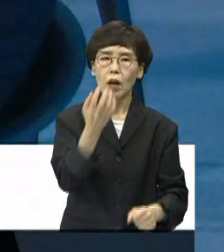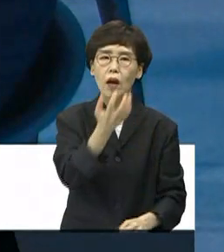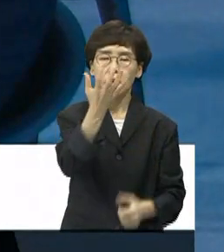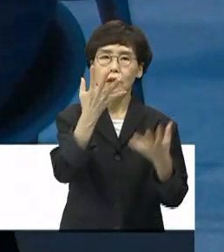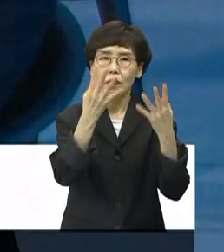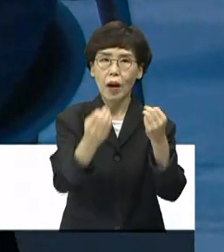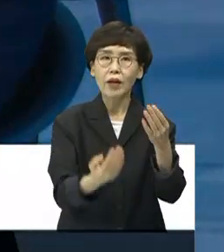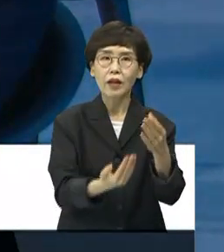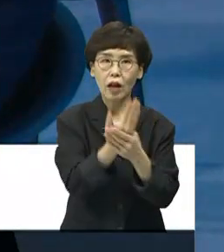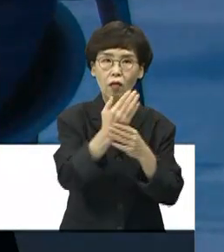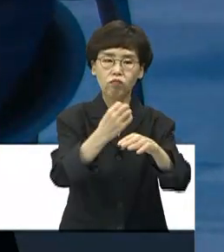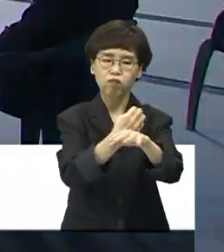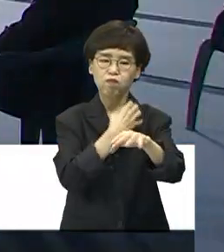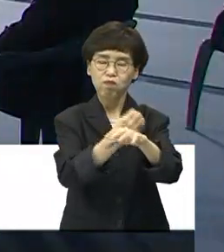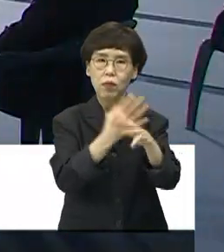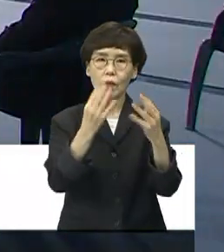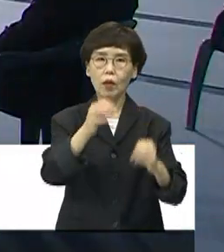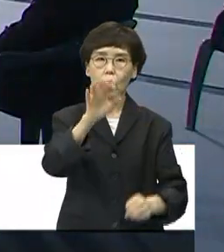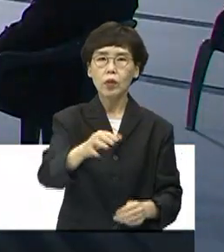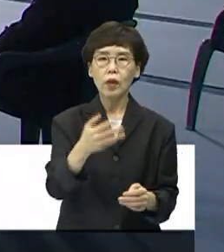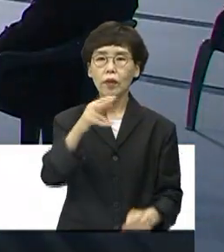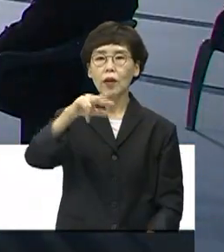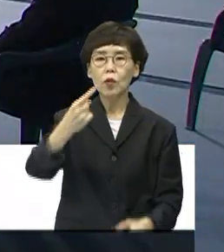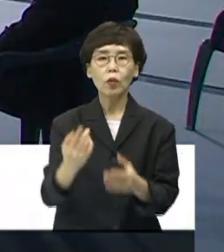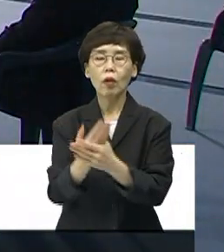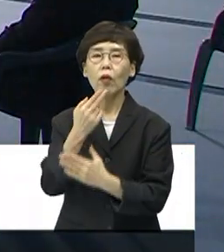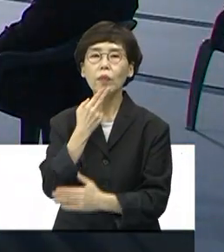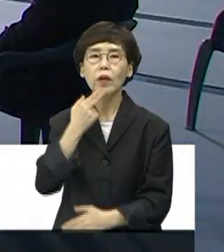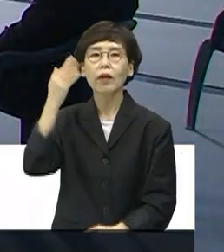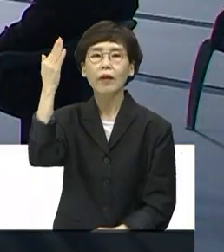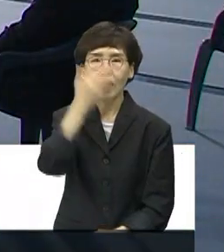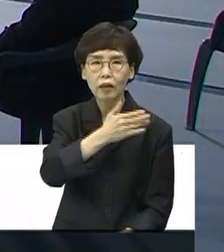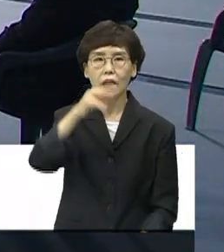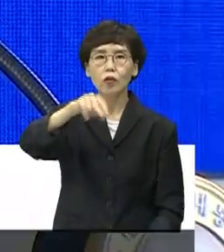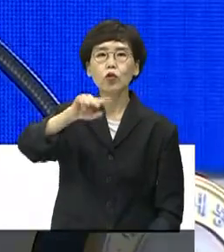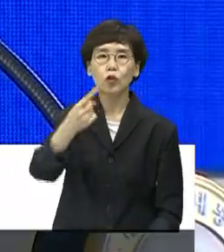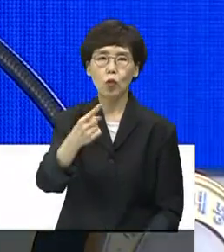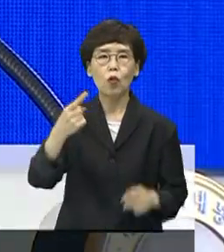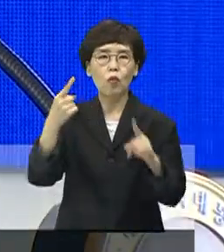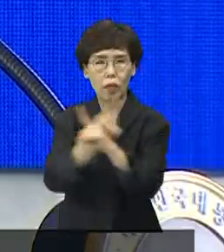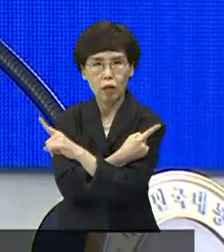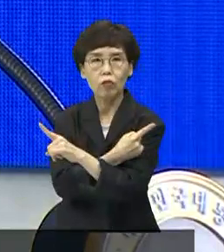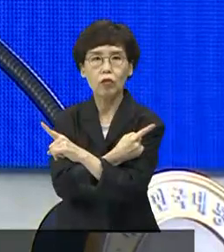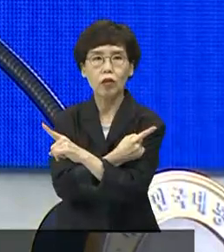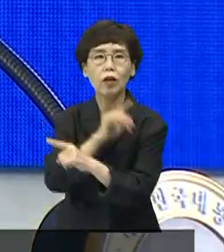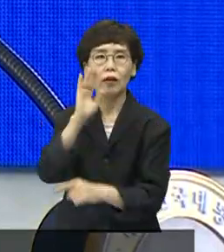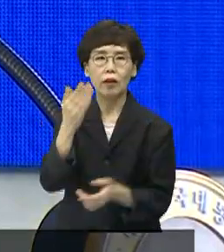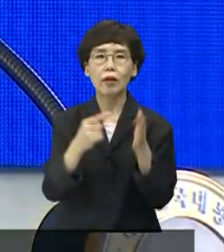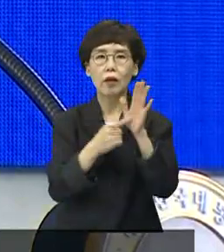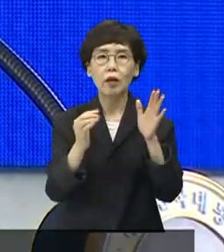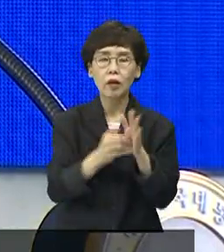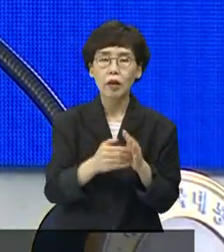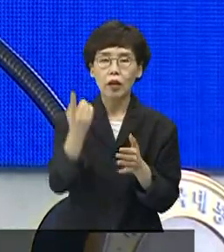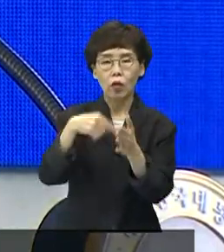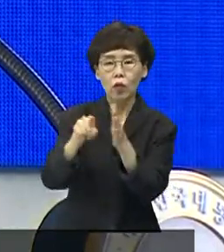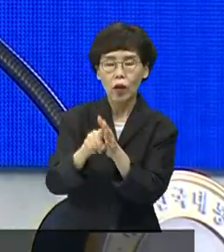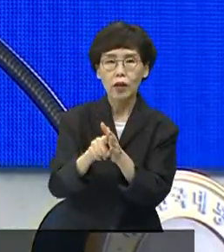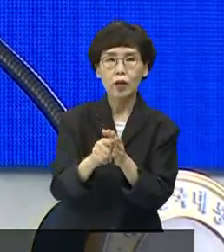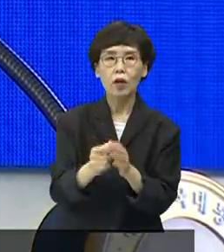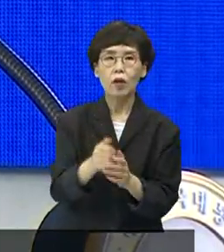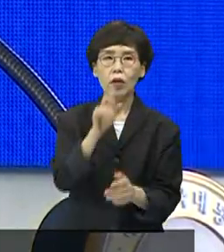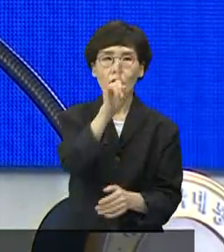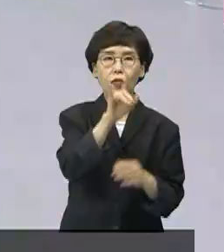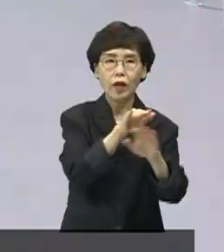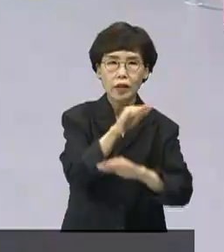그레이 수소에서 탄소 발생이 없는 청정 수소로의 전환을 이끌어야 한다고 강조했습니다. 이를 위해 앞서